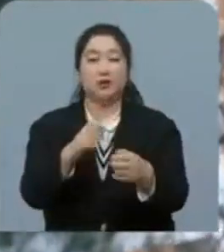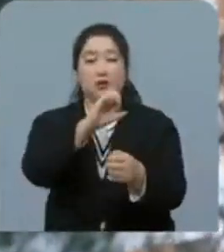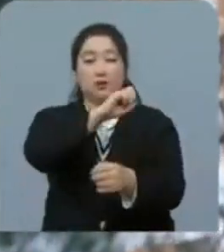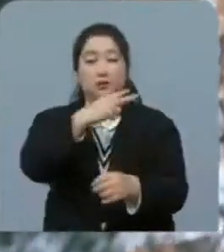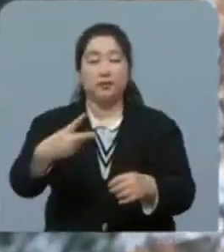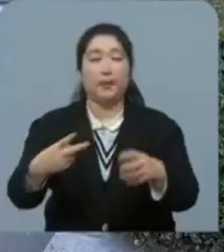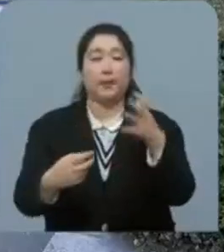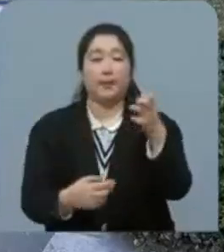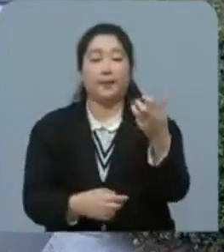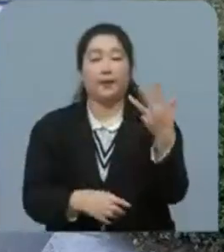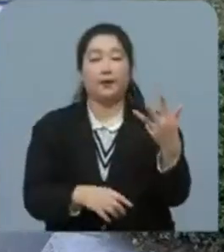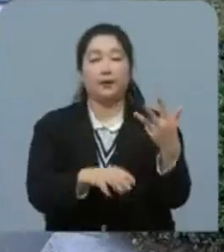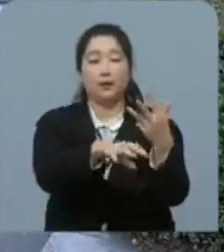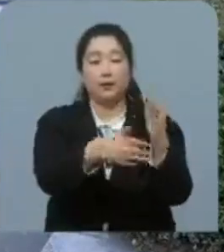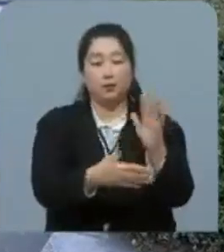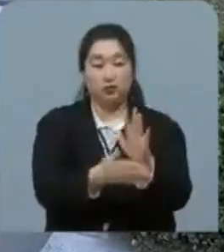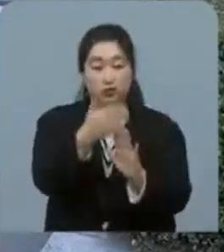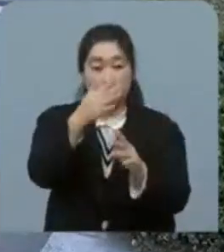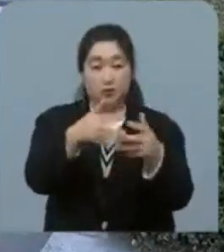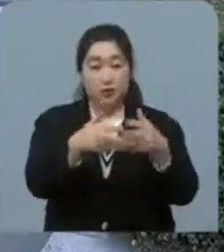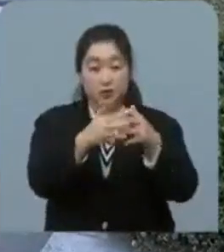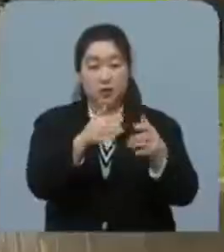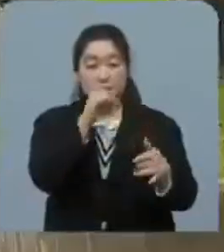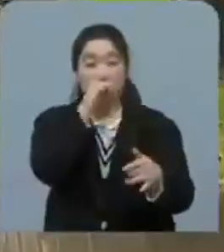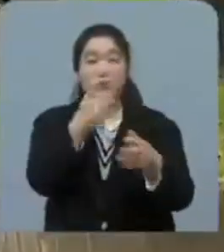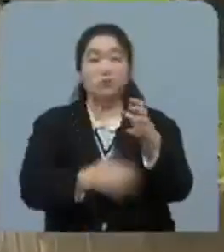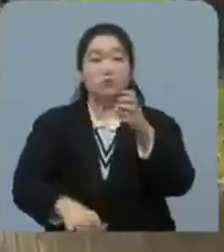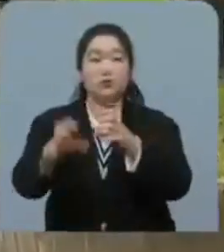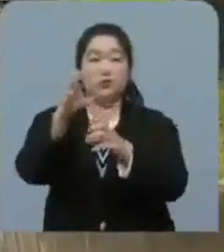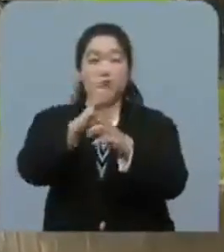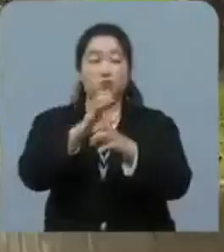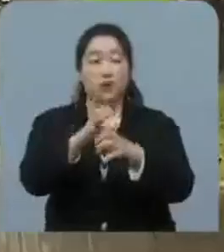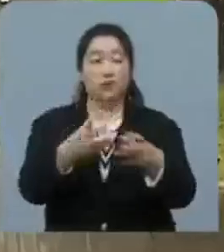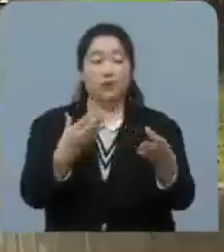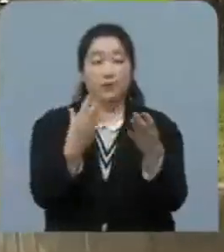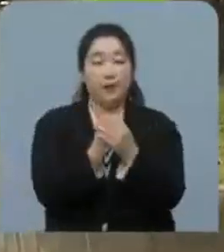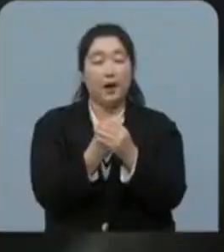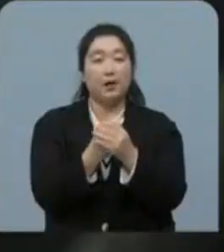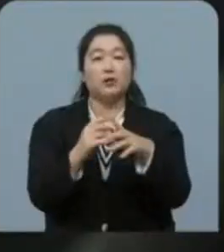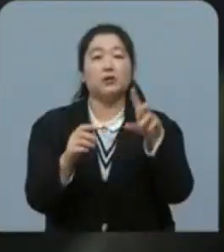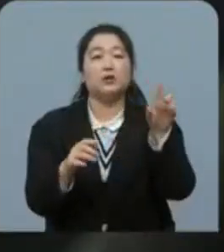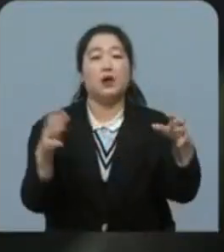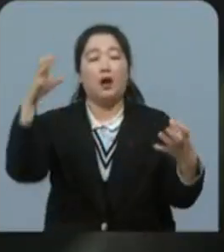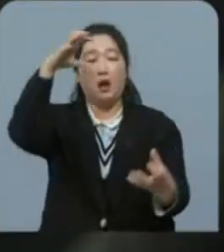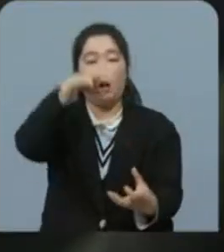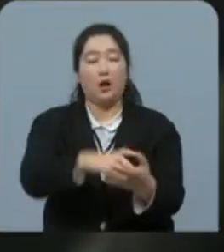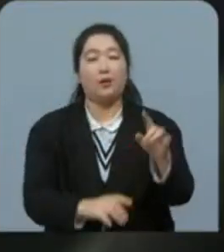영동군에는 88대의 충전시설이 있고 추가 설치가 마무리되는 다음 달부터는